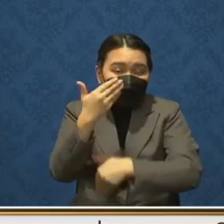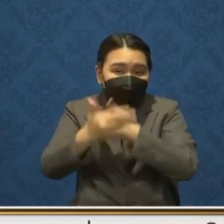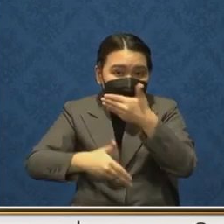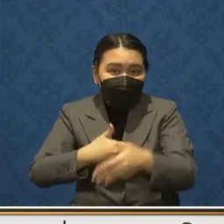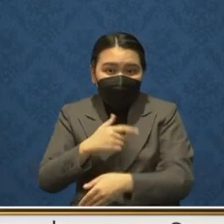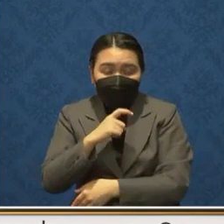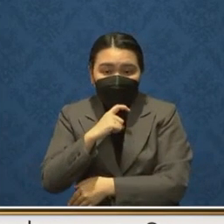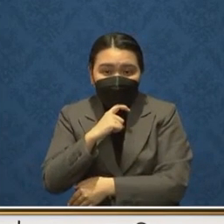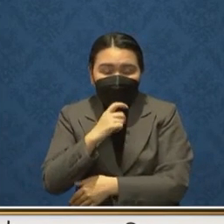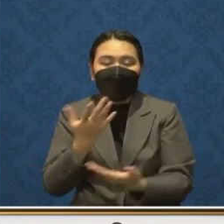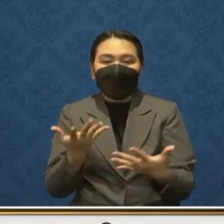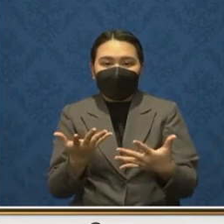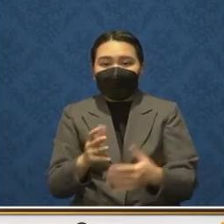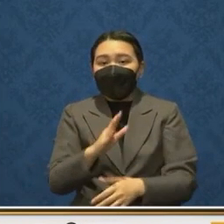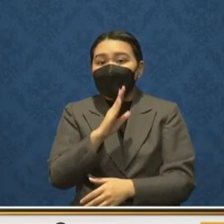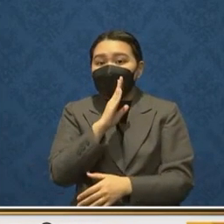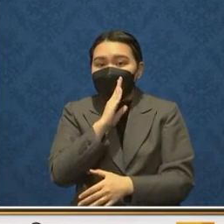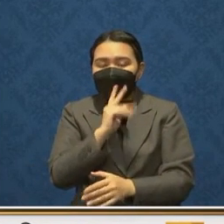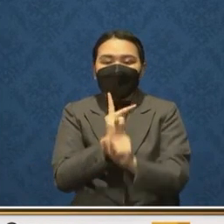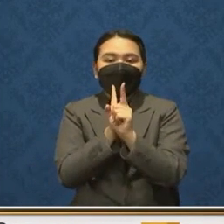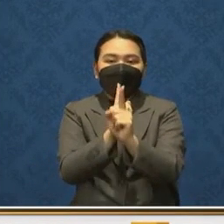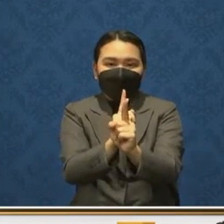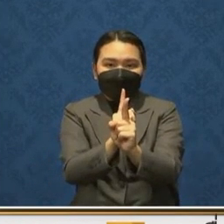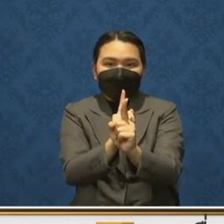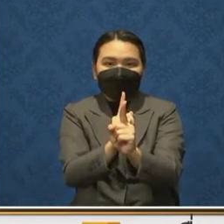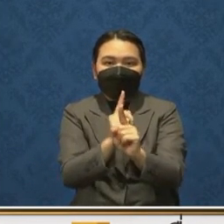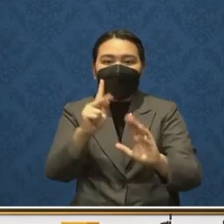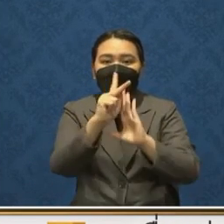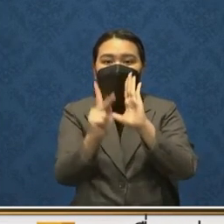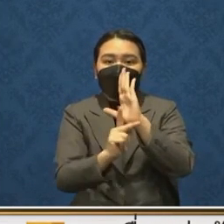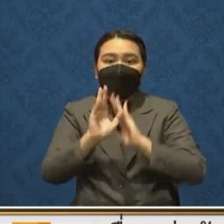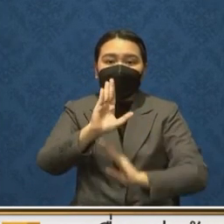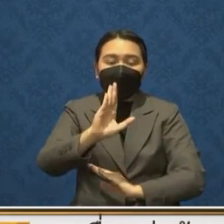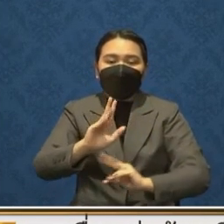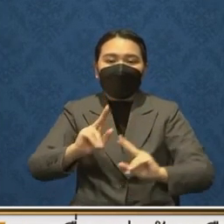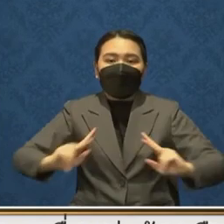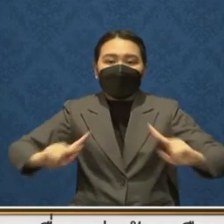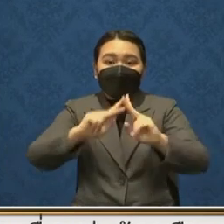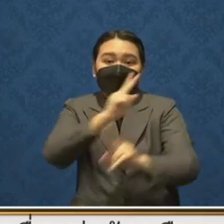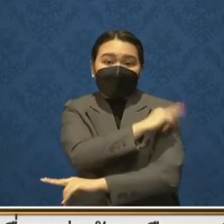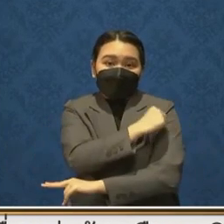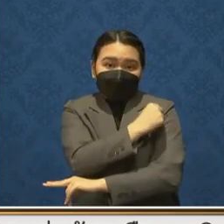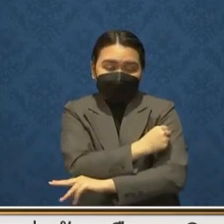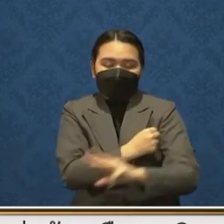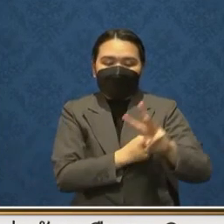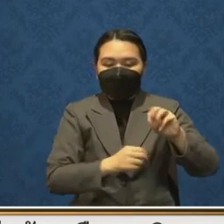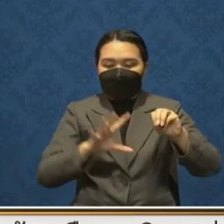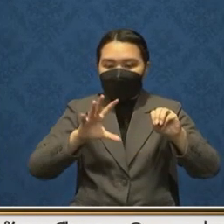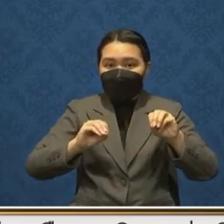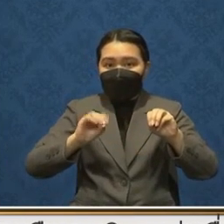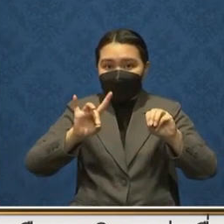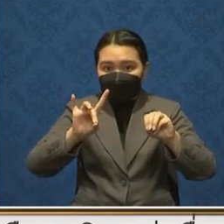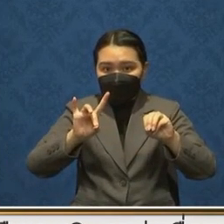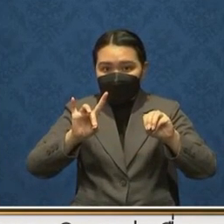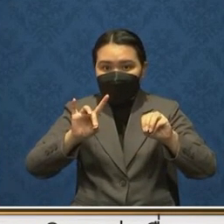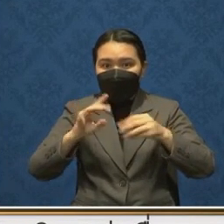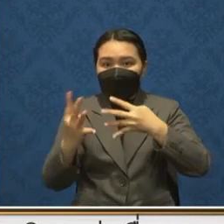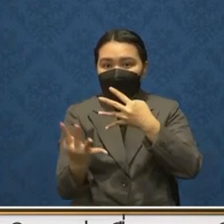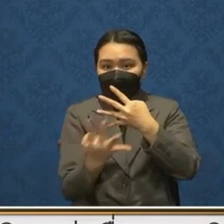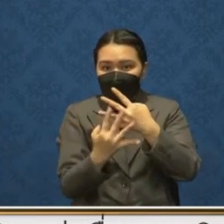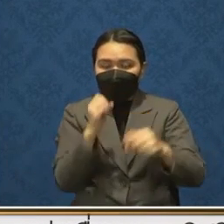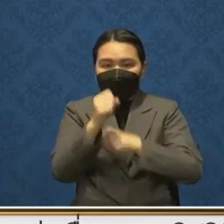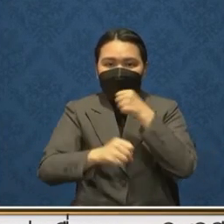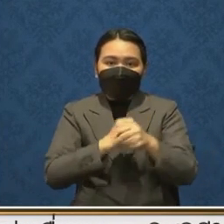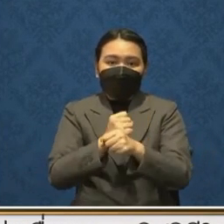โทษของกระส่ง สาศุกฑ ซ่านดูมั้ยเขาบอกวามาตา 58 ต้องระวังโทดจำคุก ไม่เกิน 2